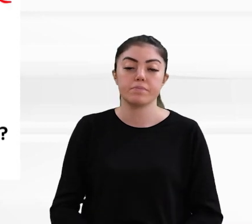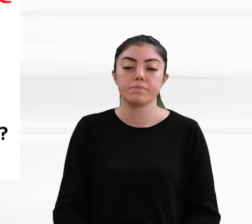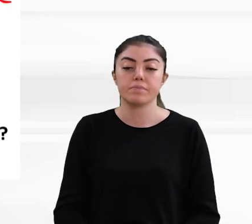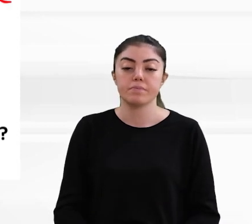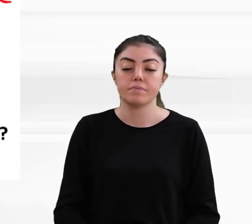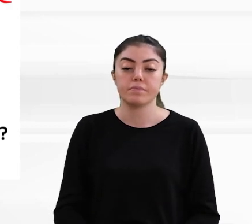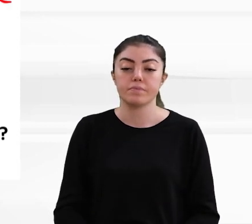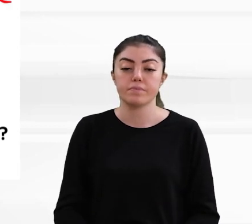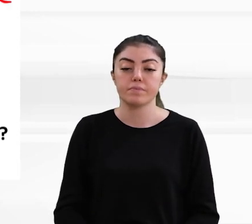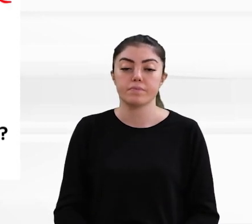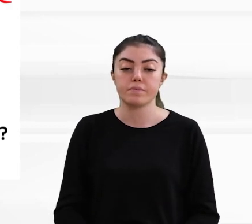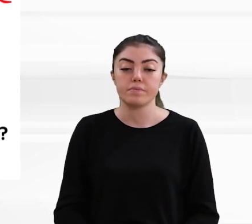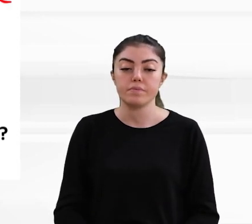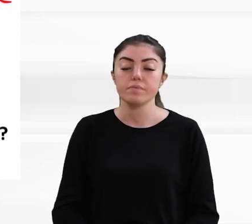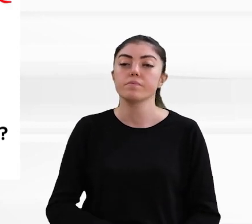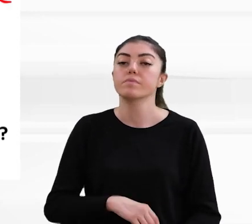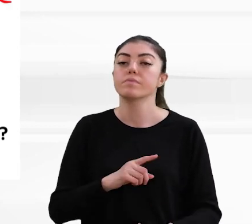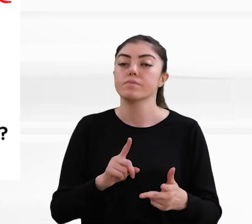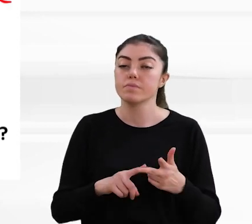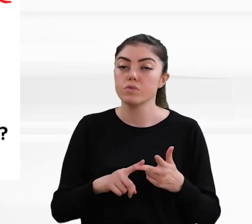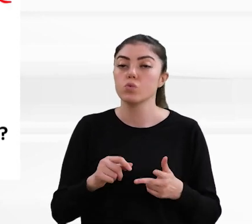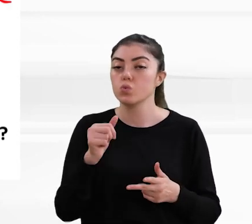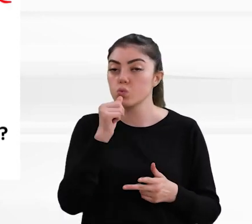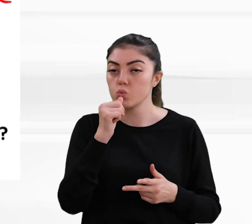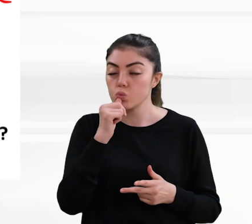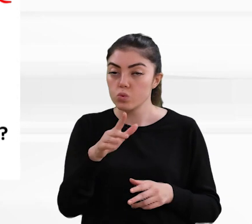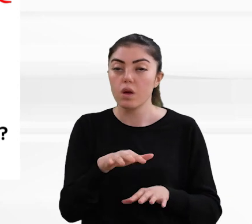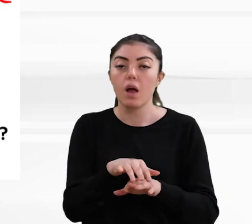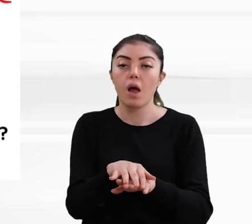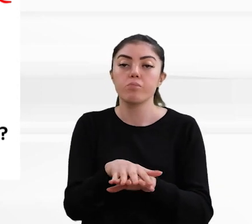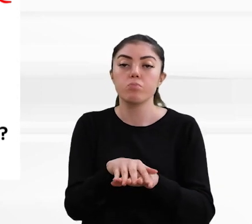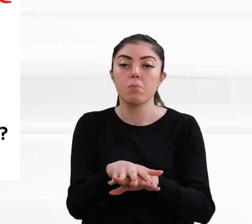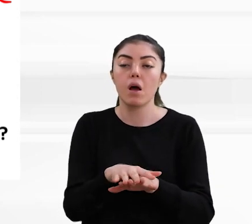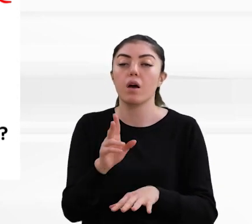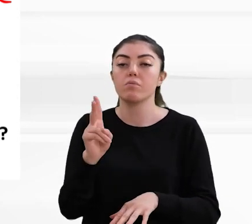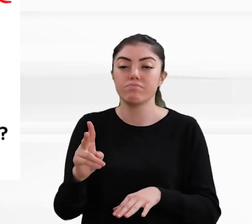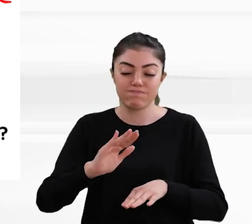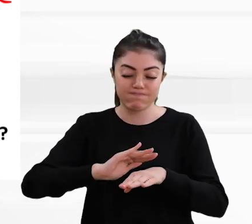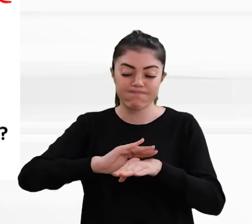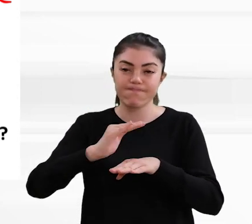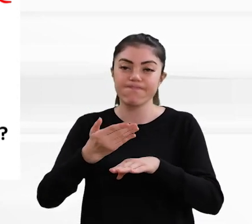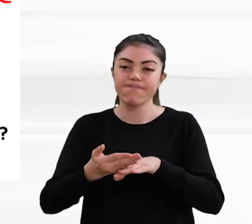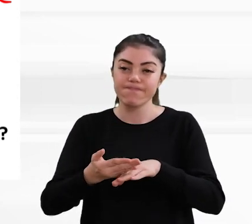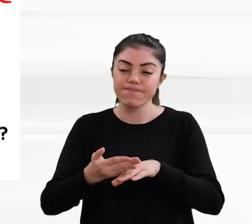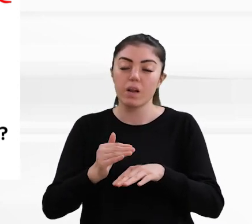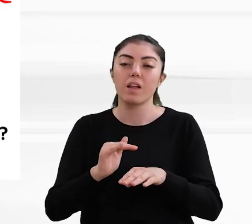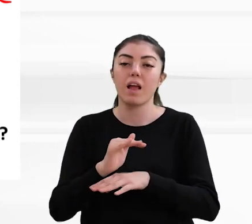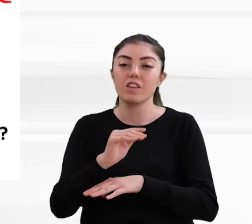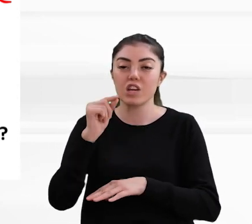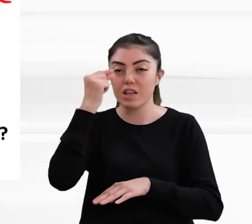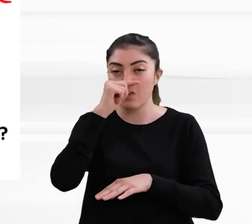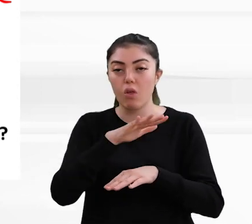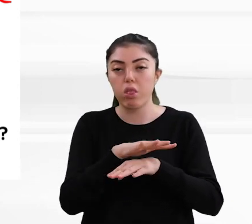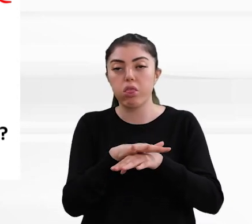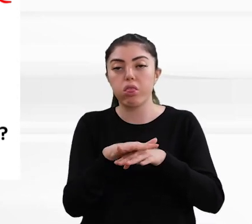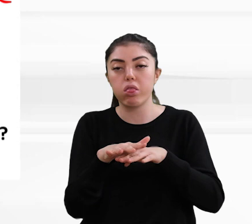birlikteliğini gözlemleriz 3 sucul Kaplumbağalar ve onların kabukları üzerinde yaşayan yosunların